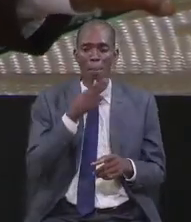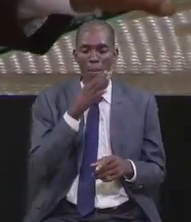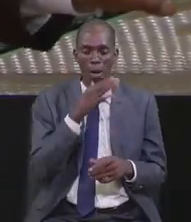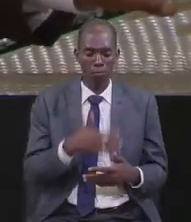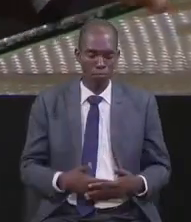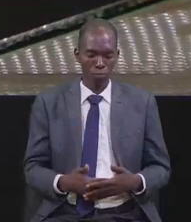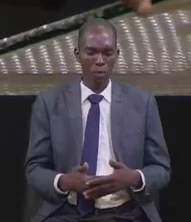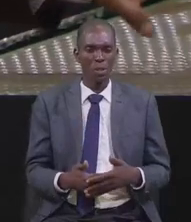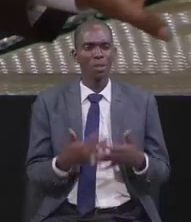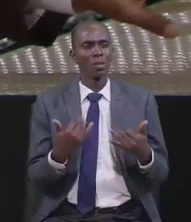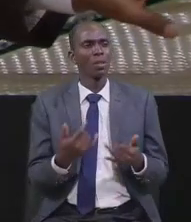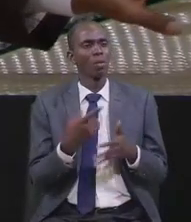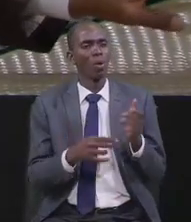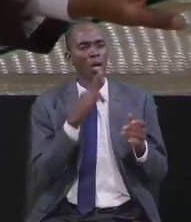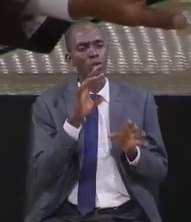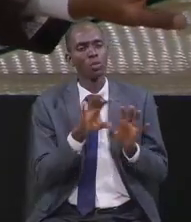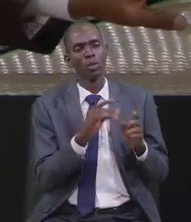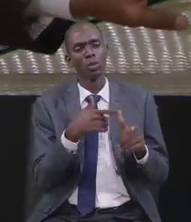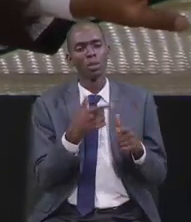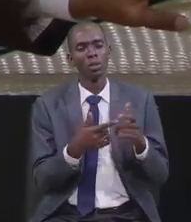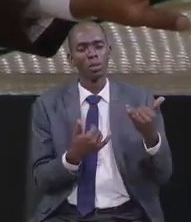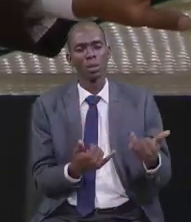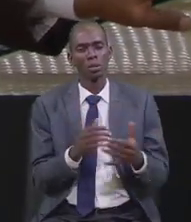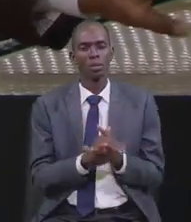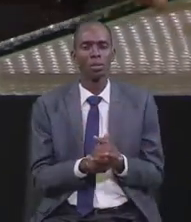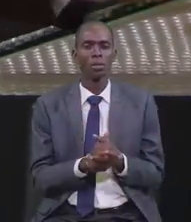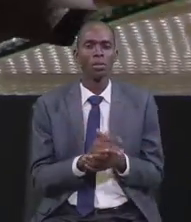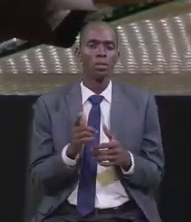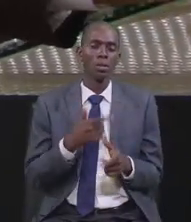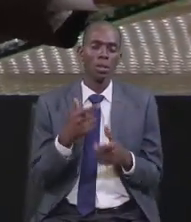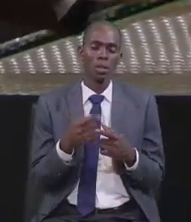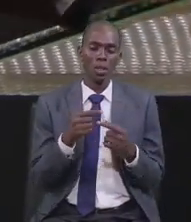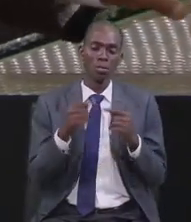donc dans le camp des ennemis?